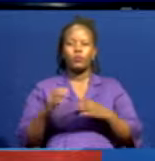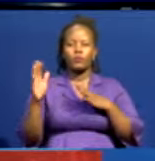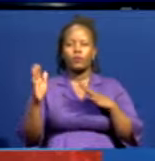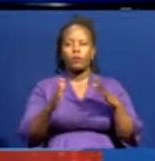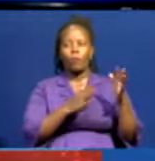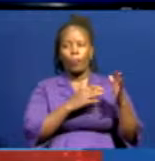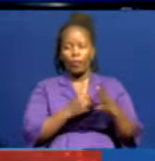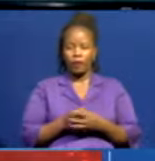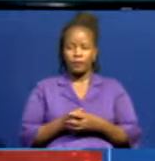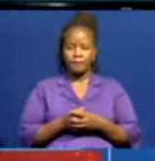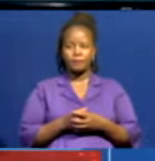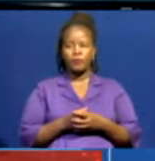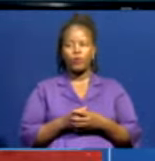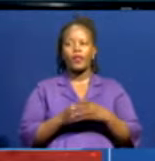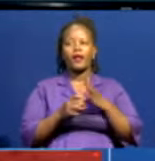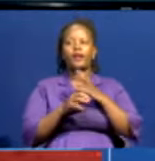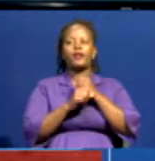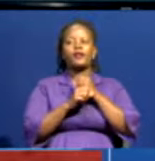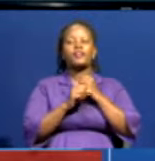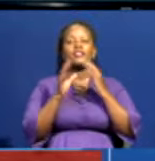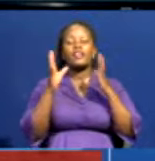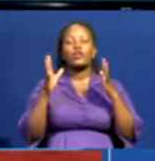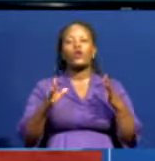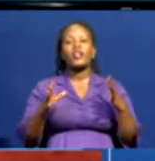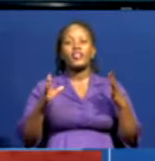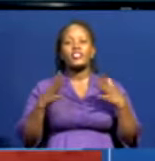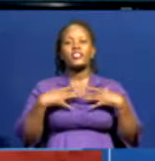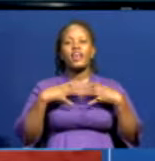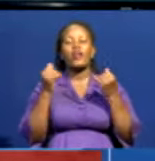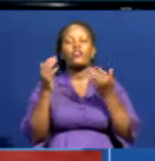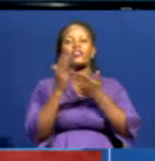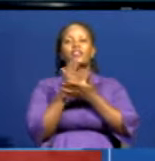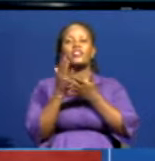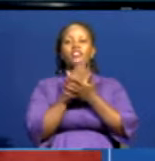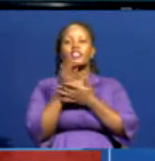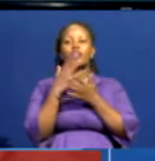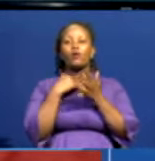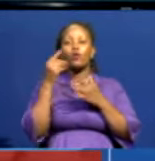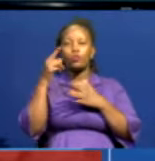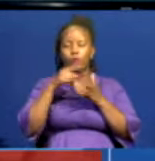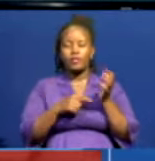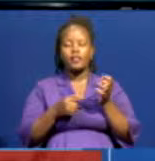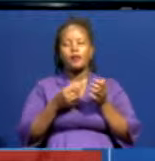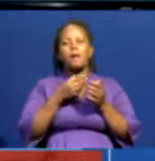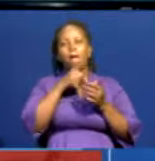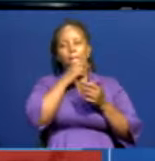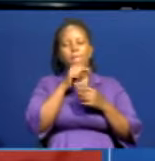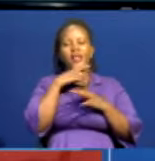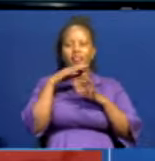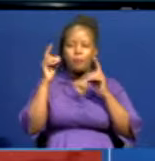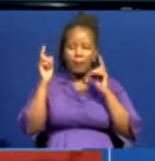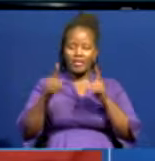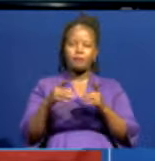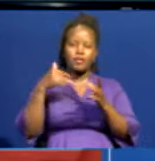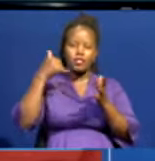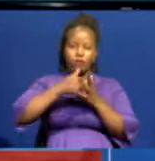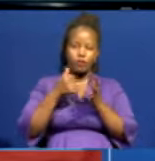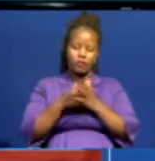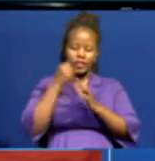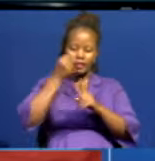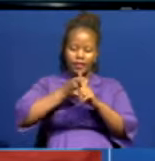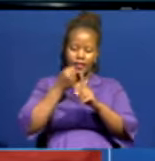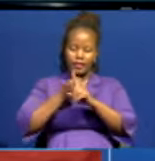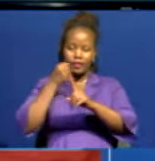Wadau wa sekta ya afya wamewataka wazee wa jamii kuwa mstari wa mbele katika kupambana na vita dhidi